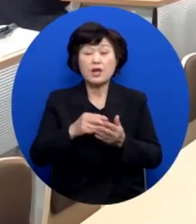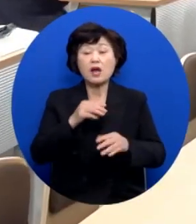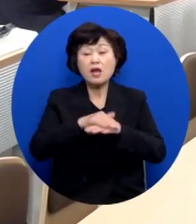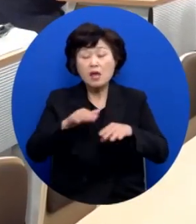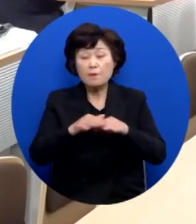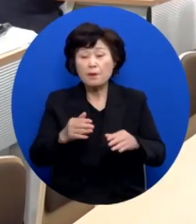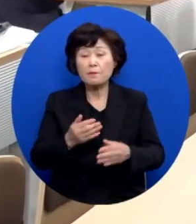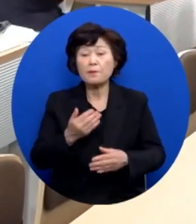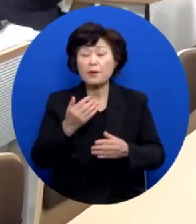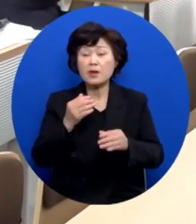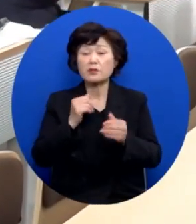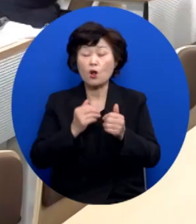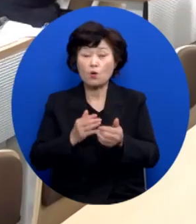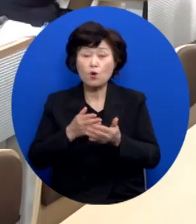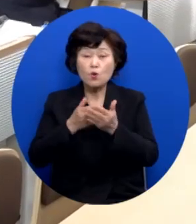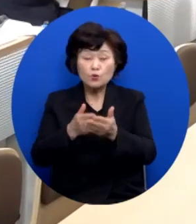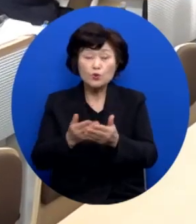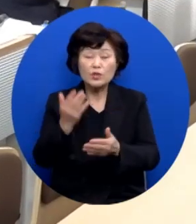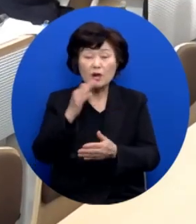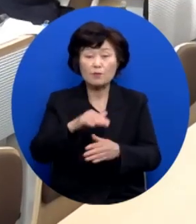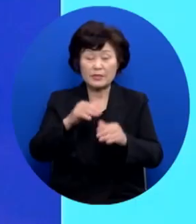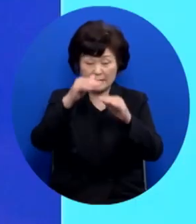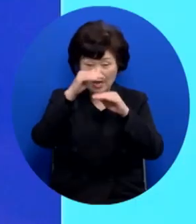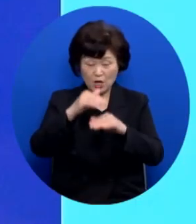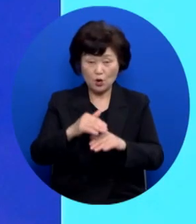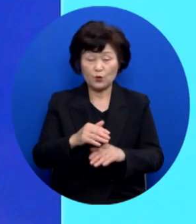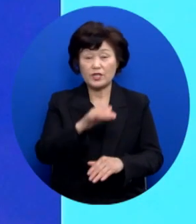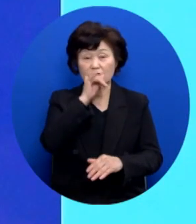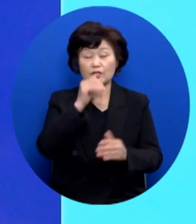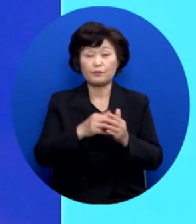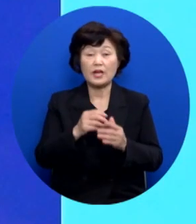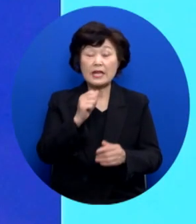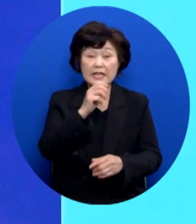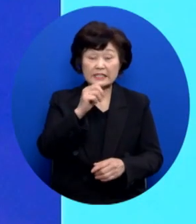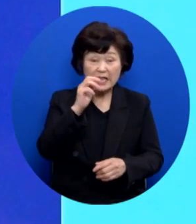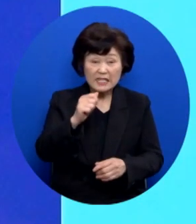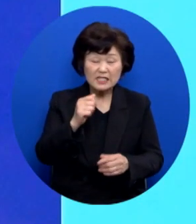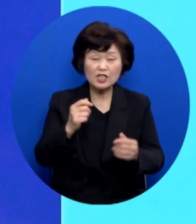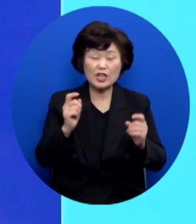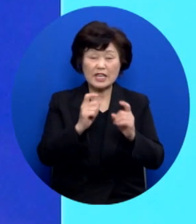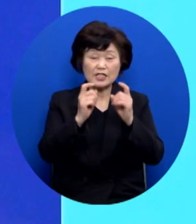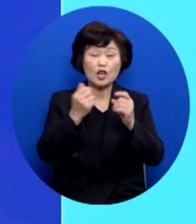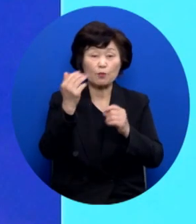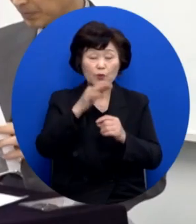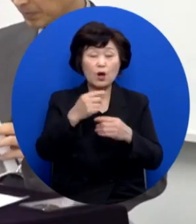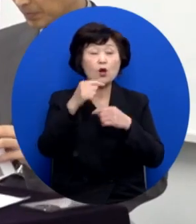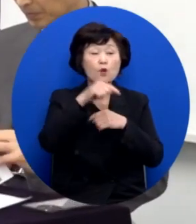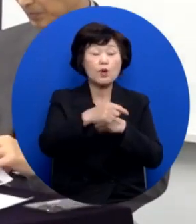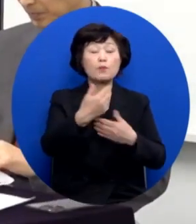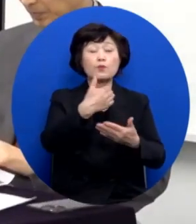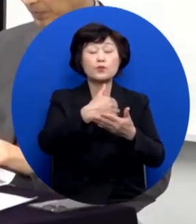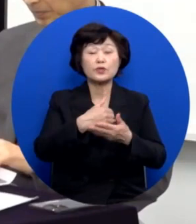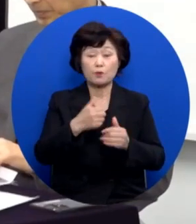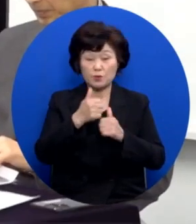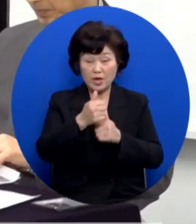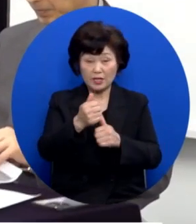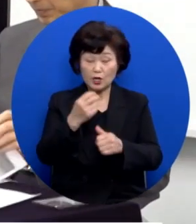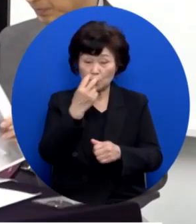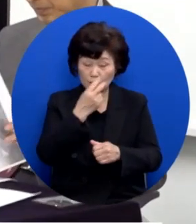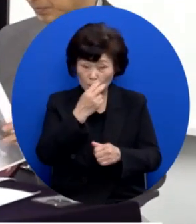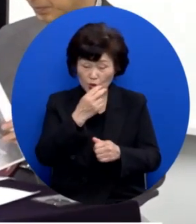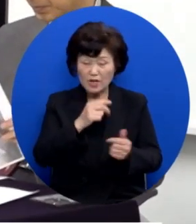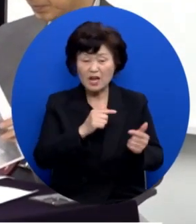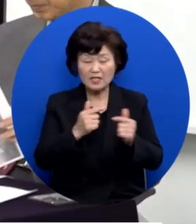줬다고 경과보고를 통해 설명했습니다. 특히 SNS 논쟁과 외부 제보에 따른 조사와 징계는